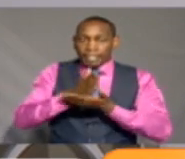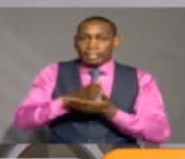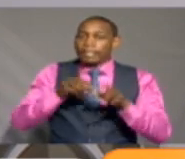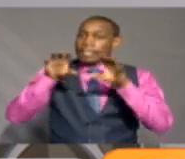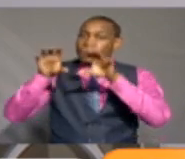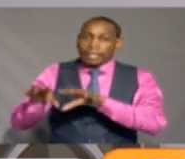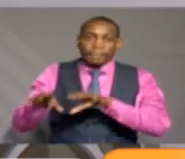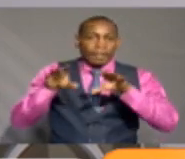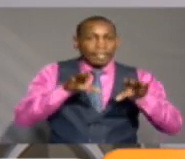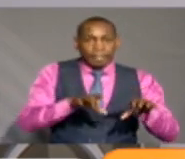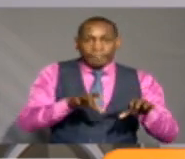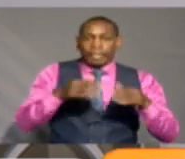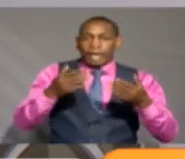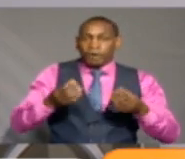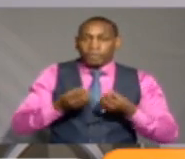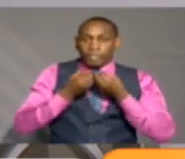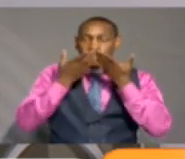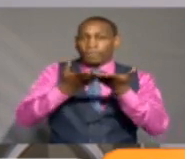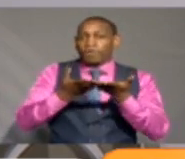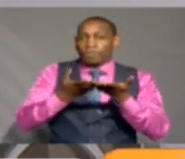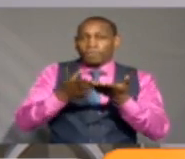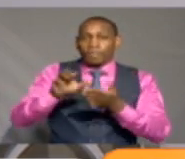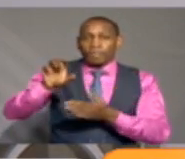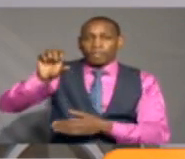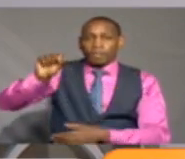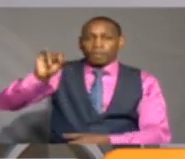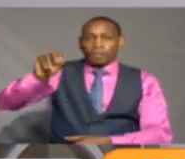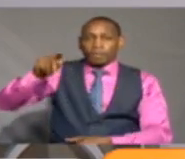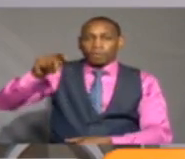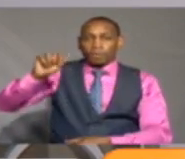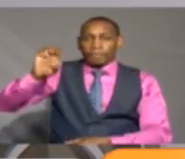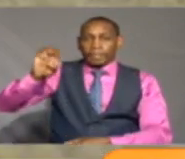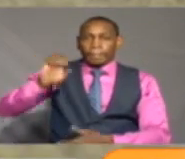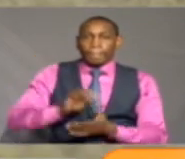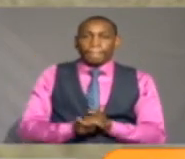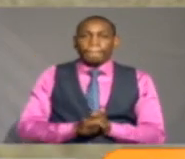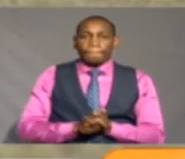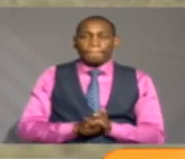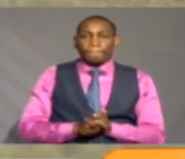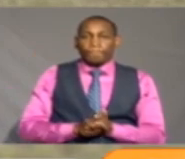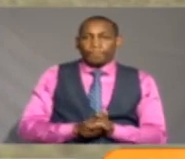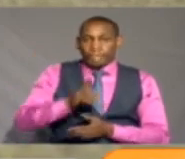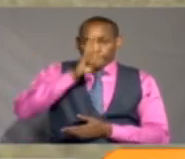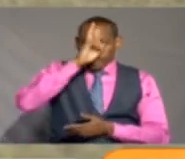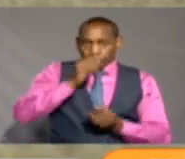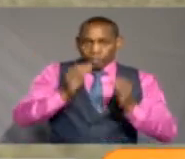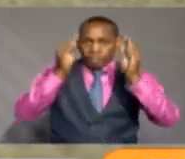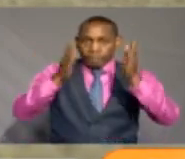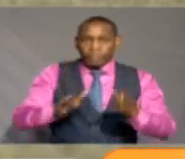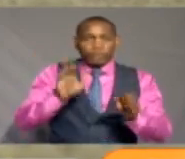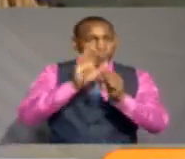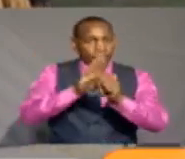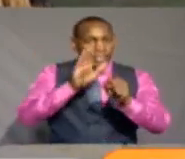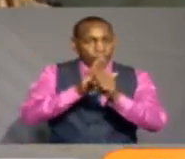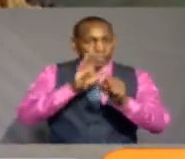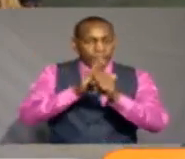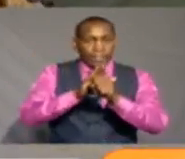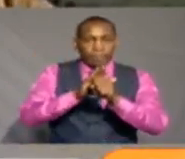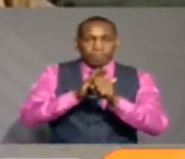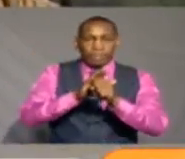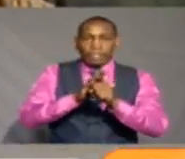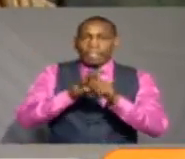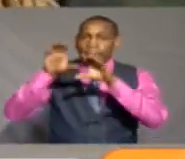machozi mengi, kama anavyotuarifu sasa Sophie Roberts. Maafisa wengi wa polisi wamekuwa na